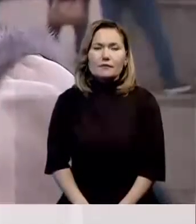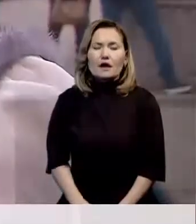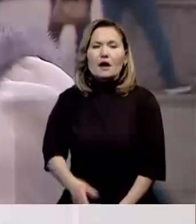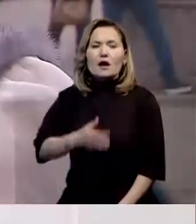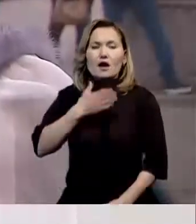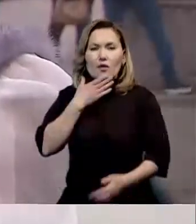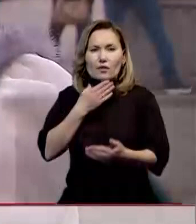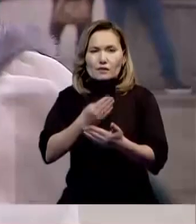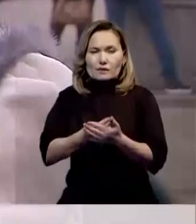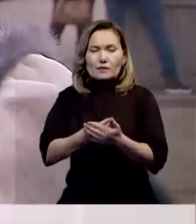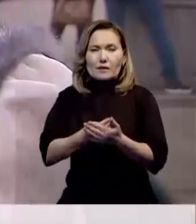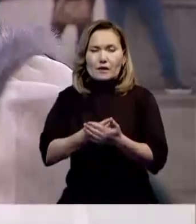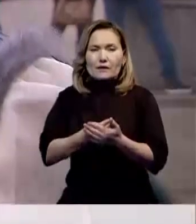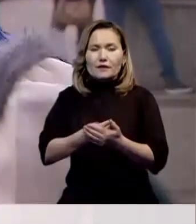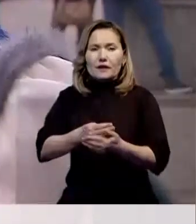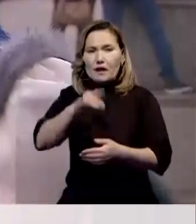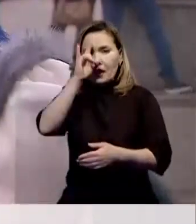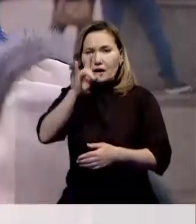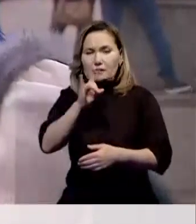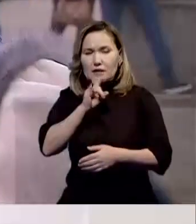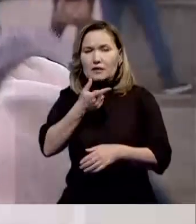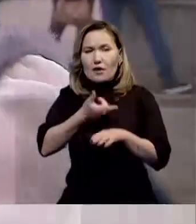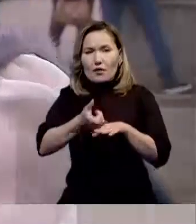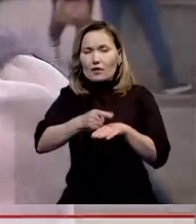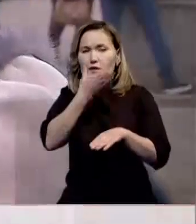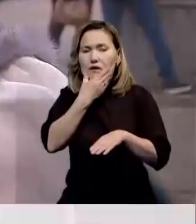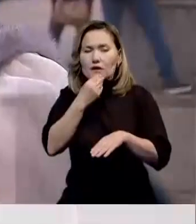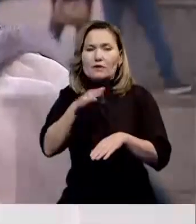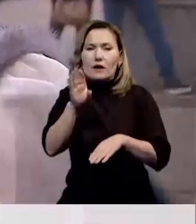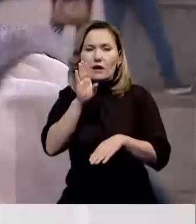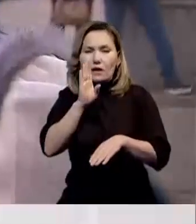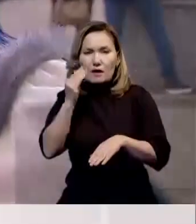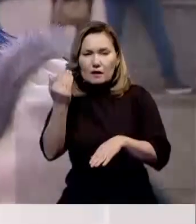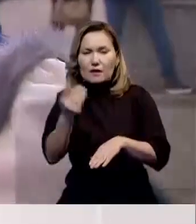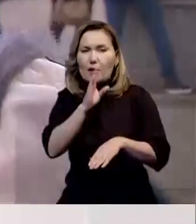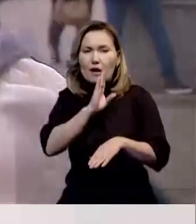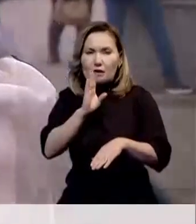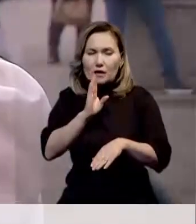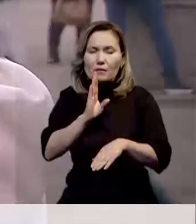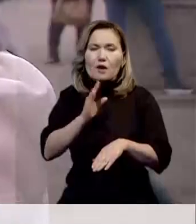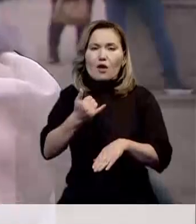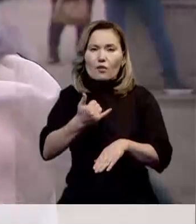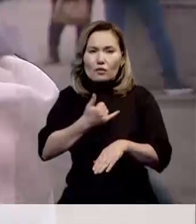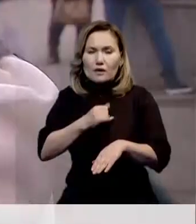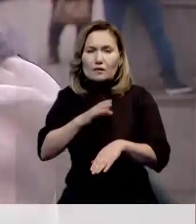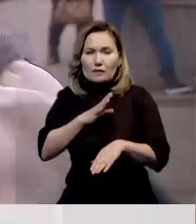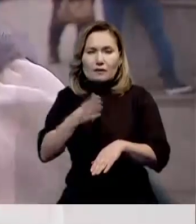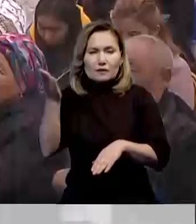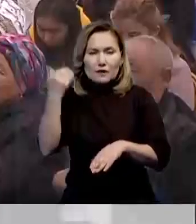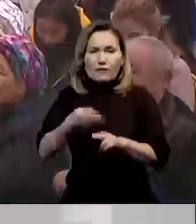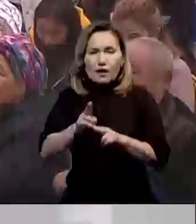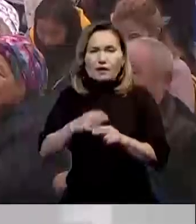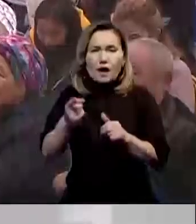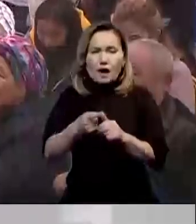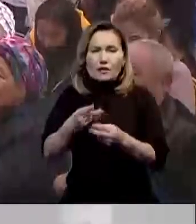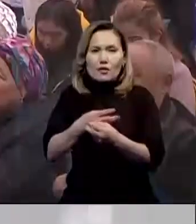Өзіміздің қандай керемет тұлғалық қыздарымыз болған, тұлға қайсар аналарымыз болған, сол аналарымыздың барлығы аты өшіп ұмыт болып қалды да,